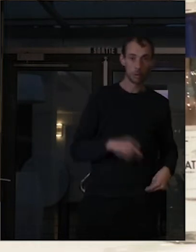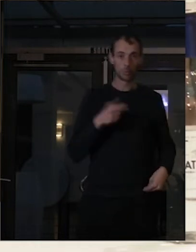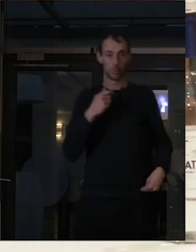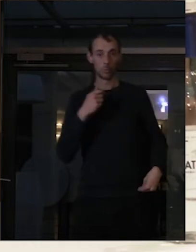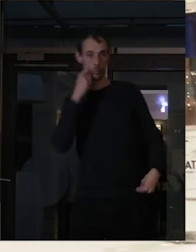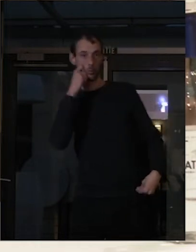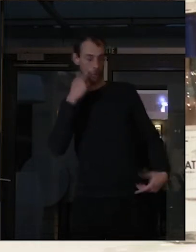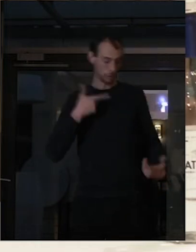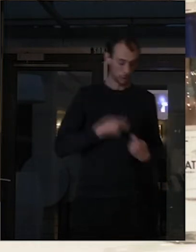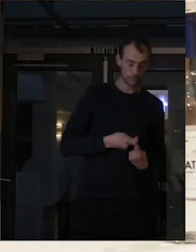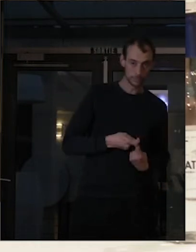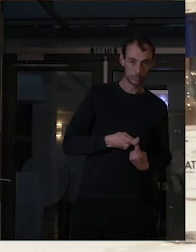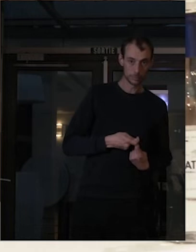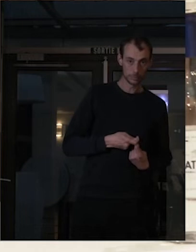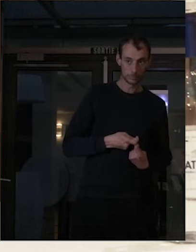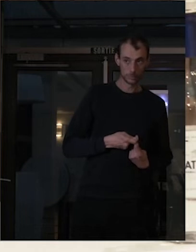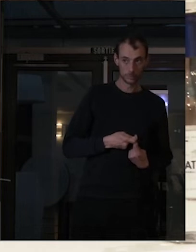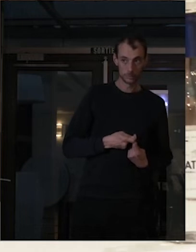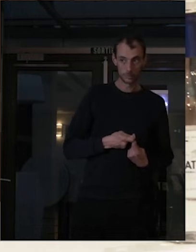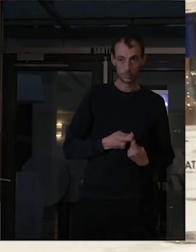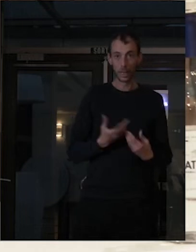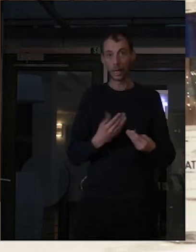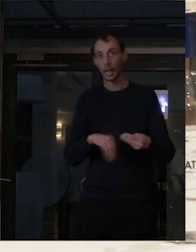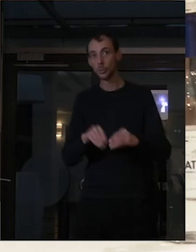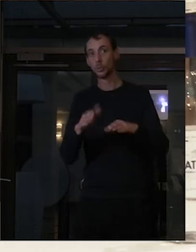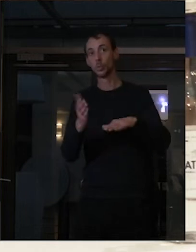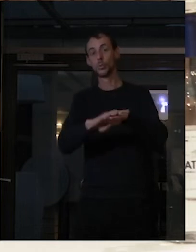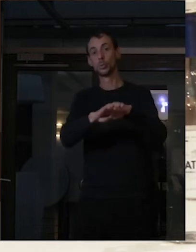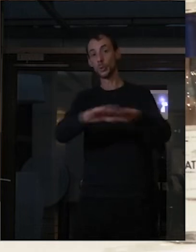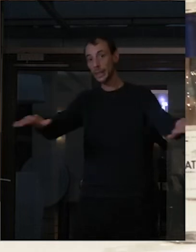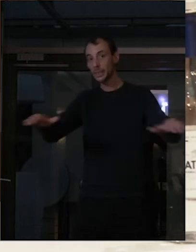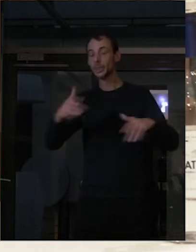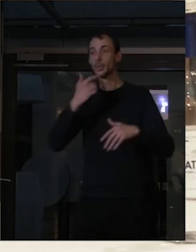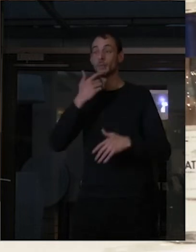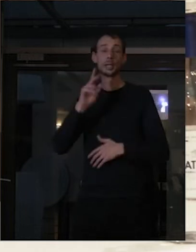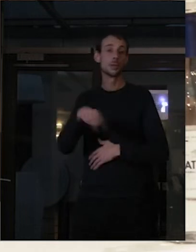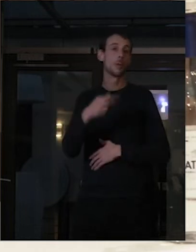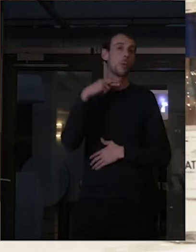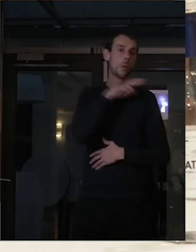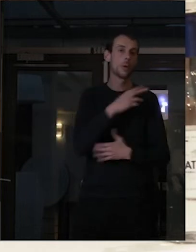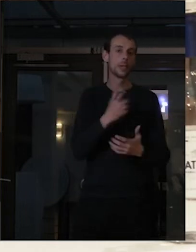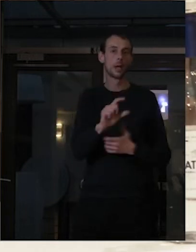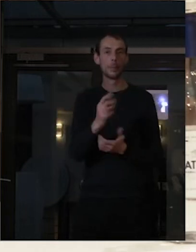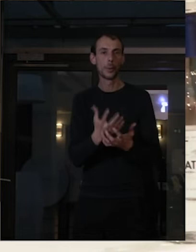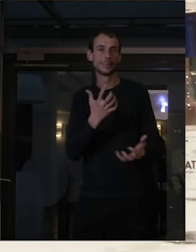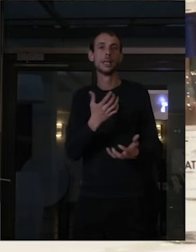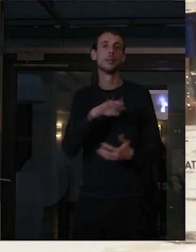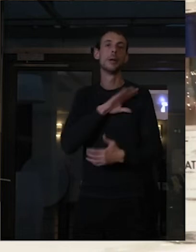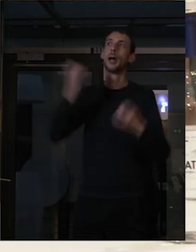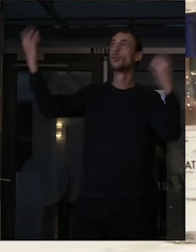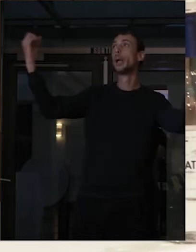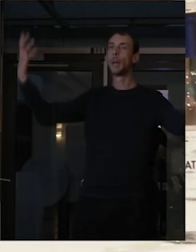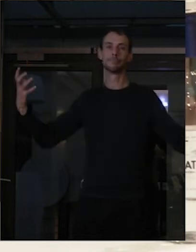Donc, vu que c'est censé être sur scène, c'est un peu plus rose brillant parce qu'avec les lumières, etc. Mais techniquement,